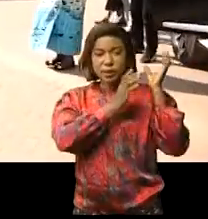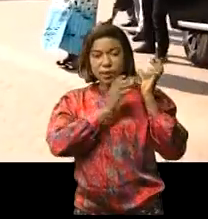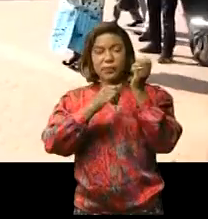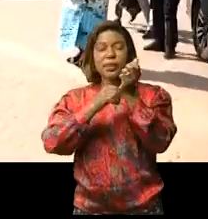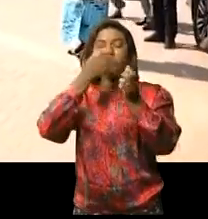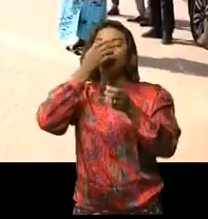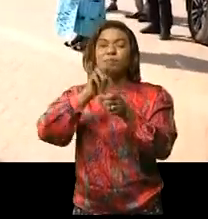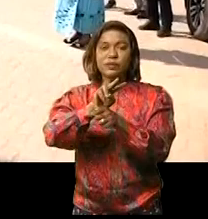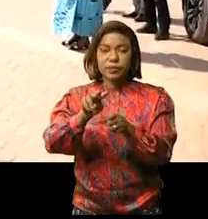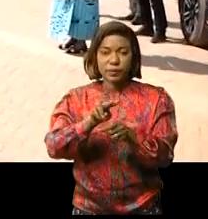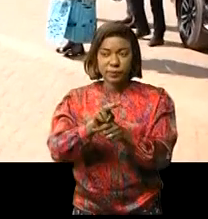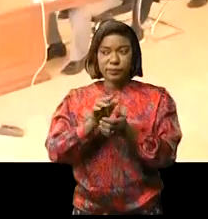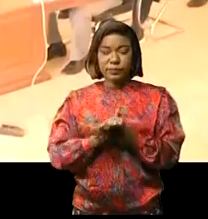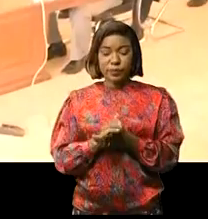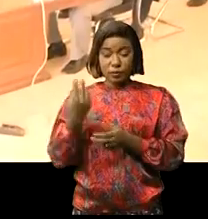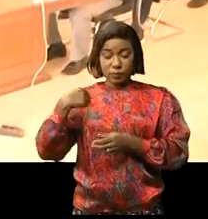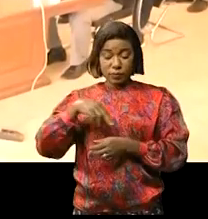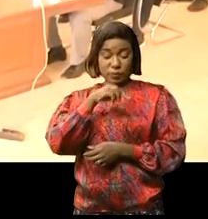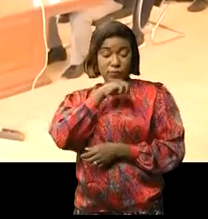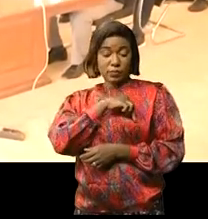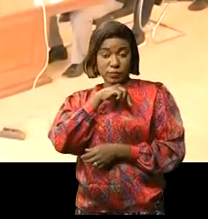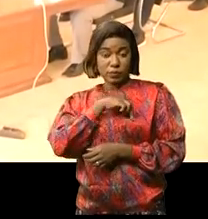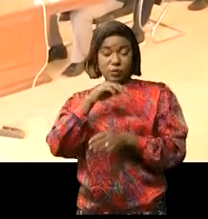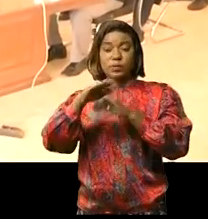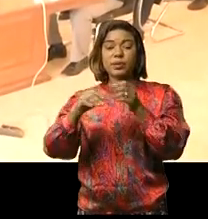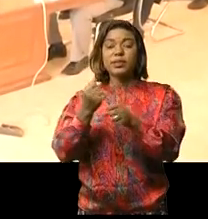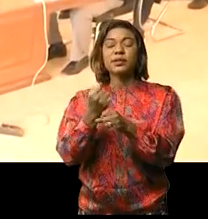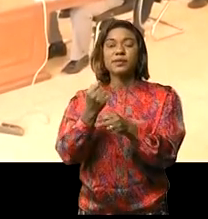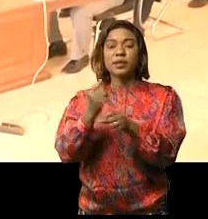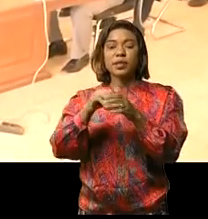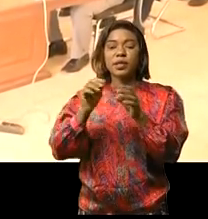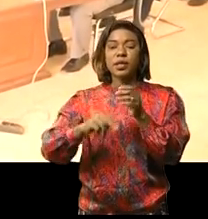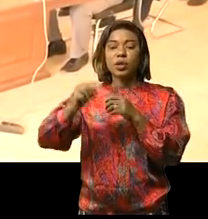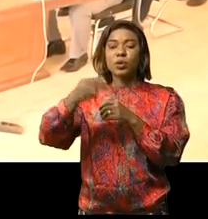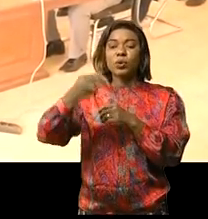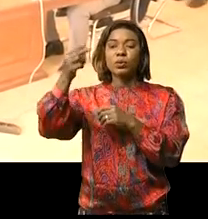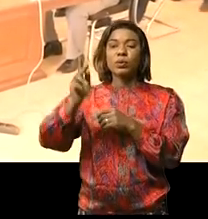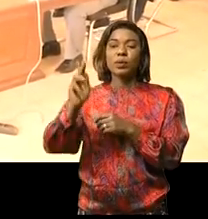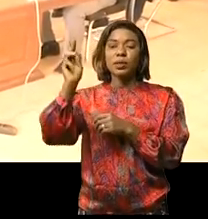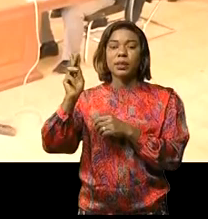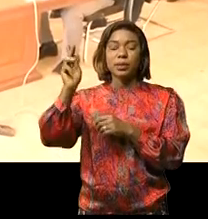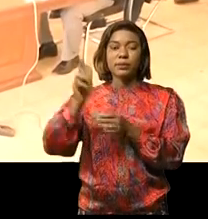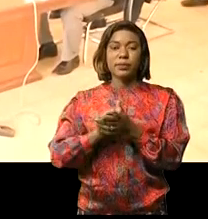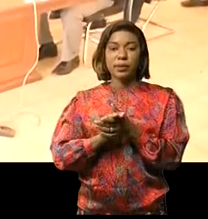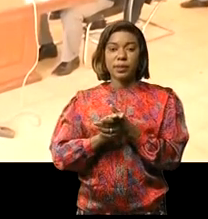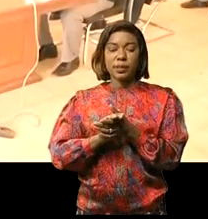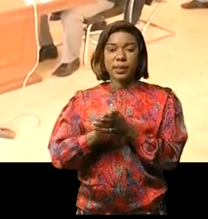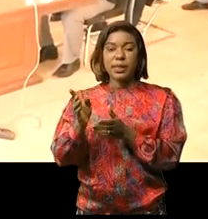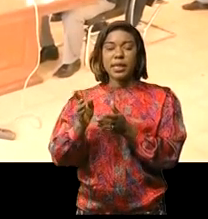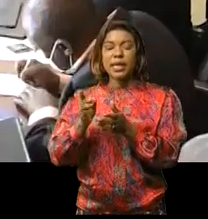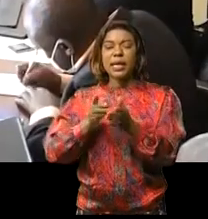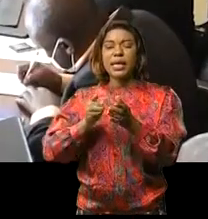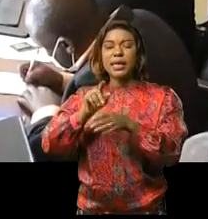malades COVID. Nous sommes en mission de travail dans le Haut-Katanga et ça sous la direction de